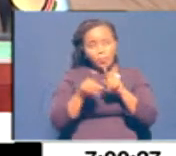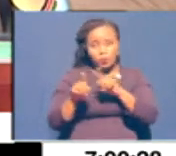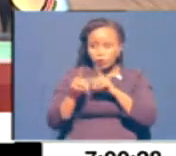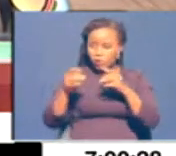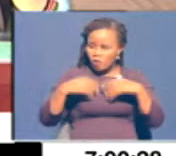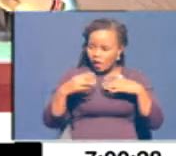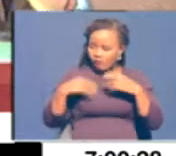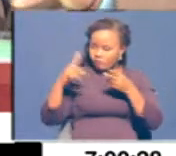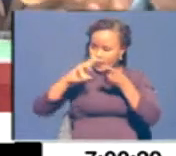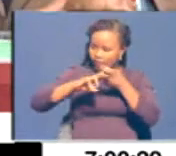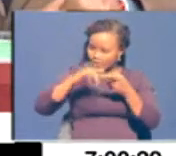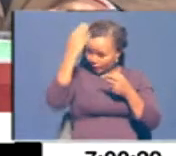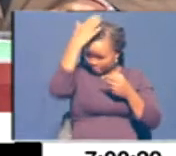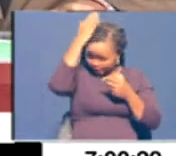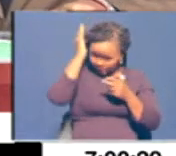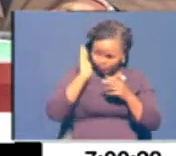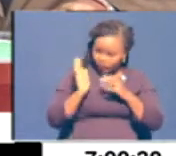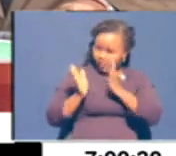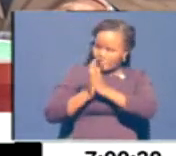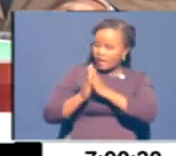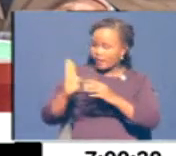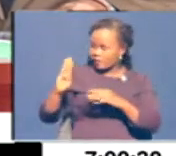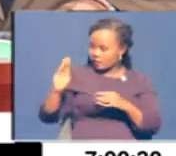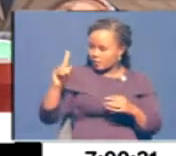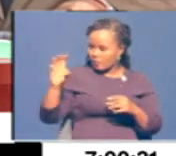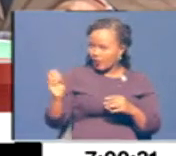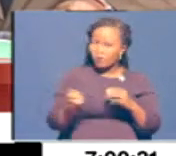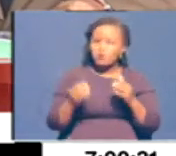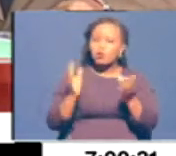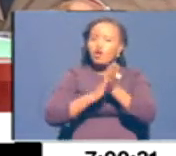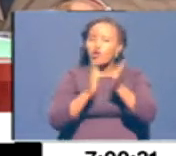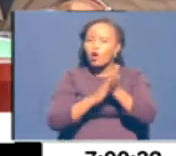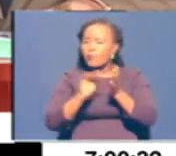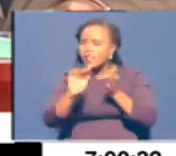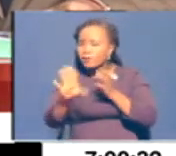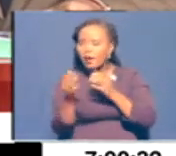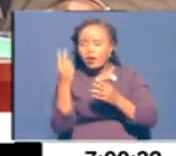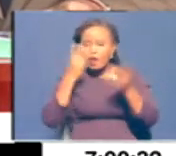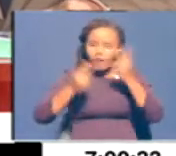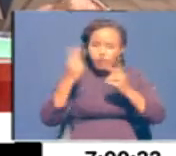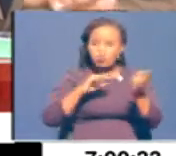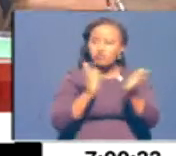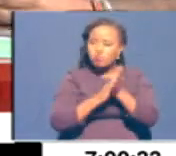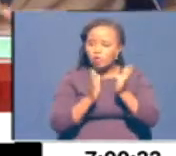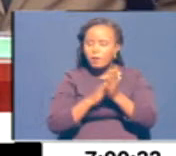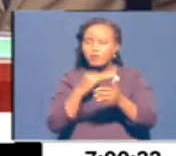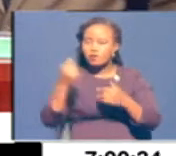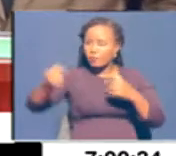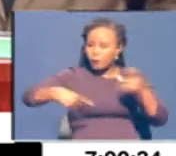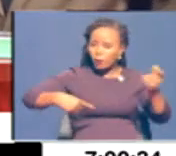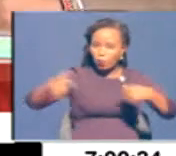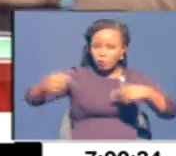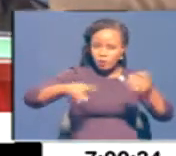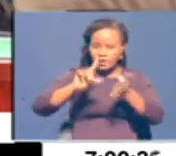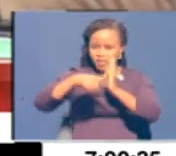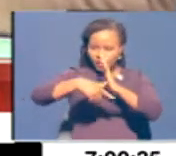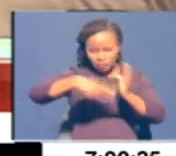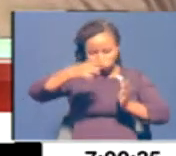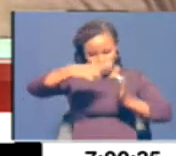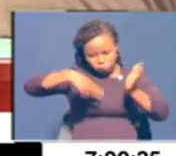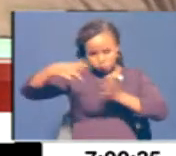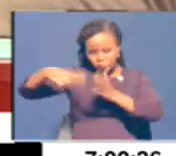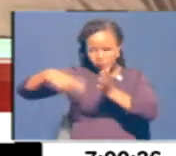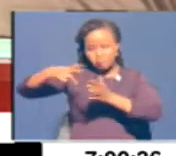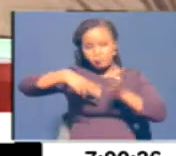Betty Gatonye na at Ahmed Juma Bhalo. Toa maoni yako pale, fuatilia taarifa zetu na bila shaka tutakuwa tukipitia wakati Darubini na